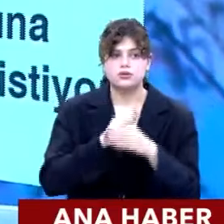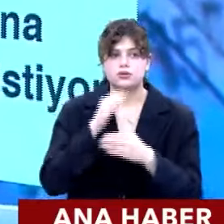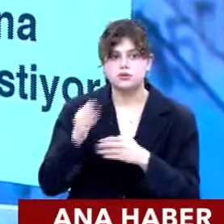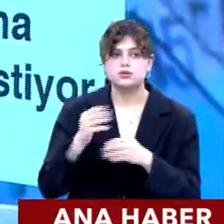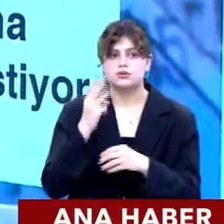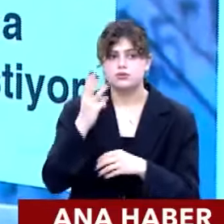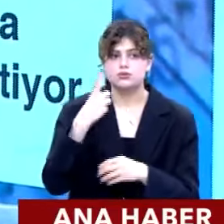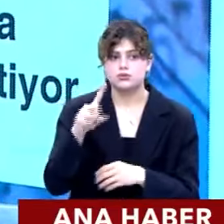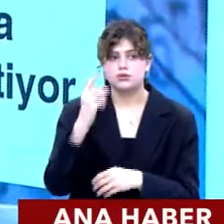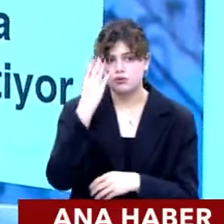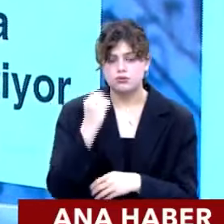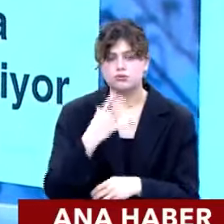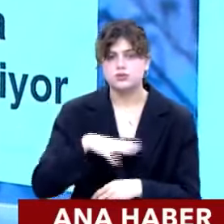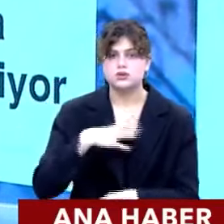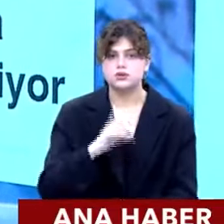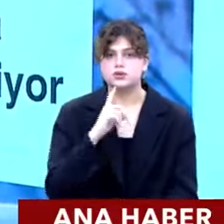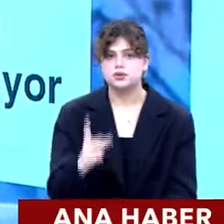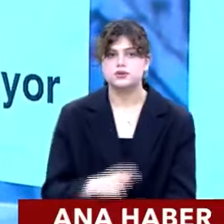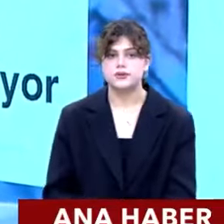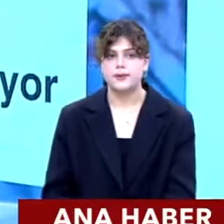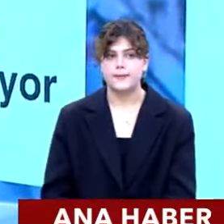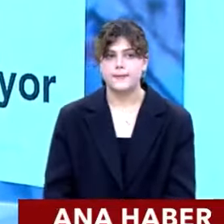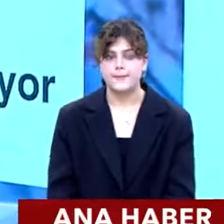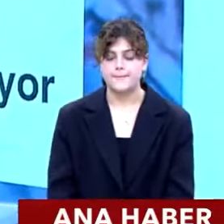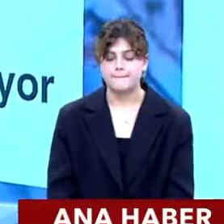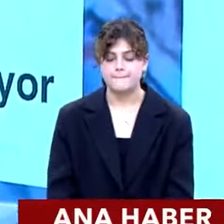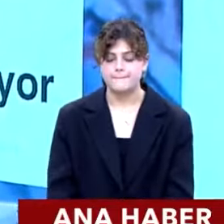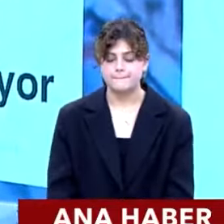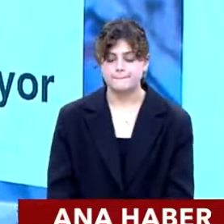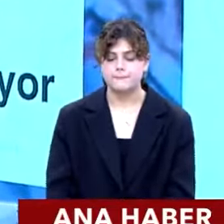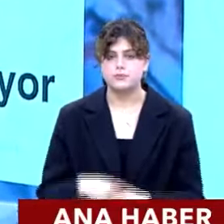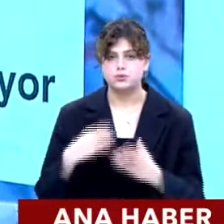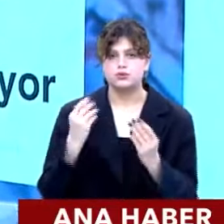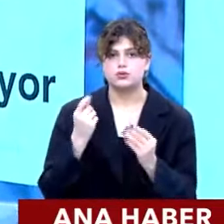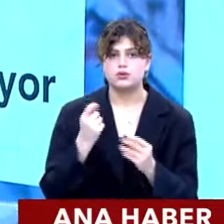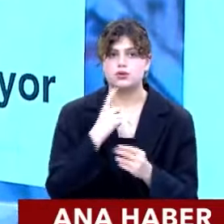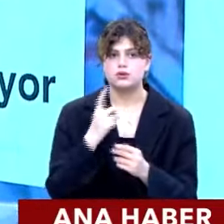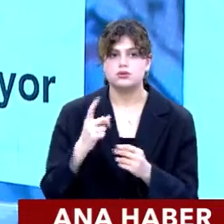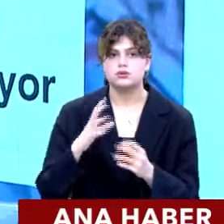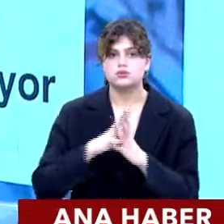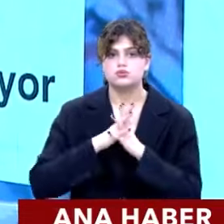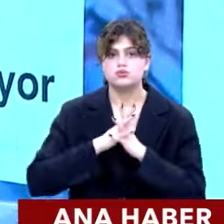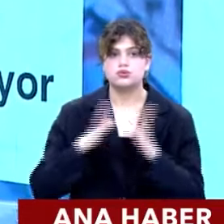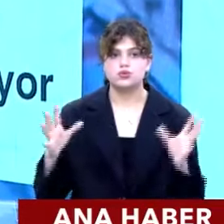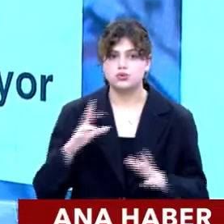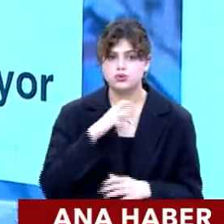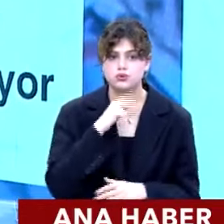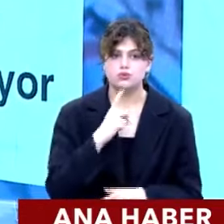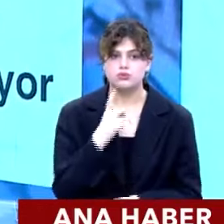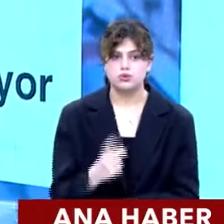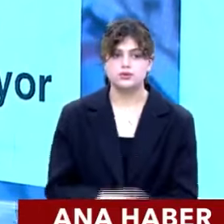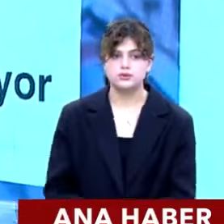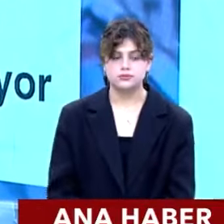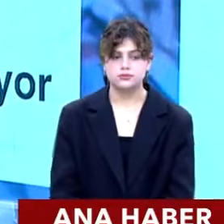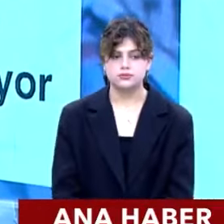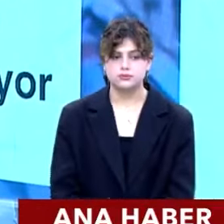dışı çıkış harcının 3000 lira olması yönünde bir görüş beyan etti. Yani çok astronomik bir orandan, rakamdan